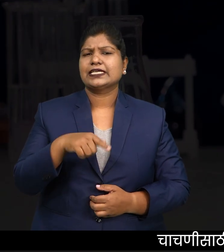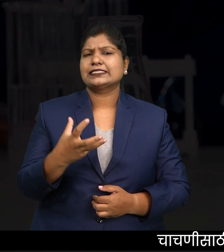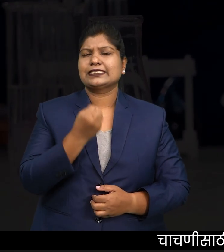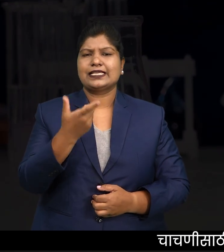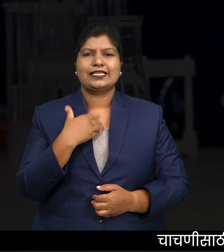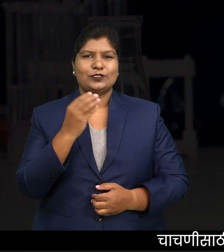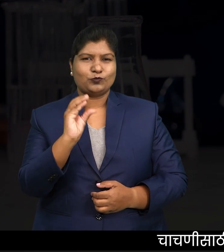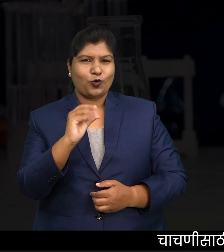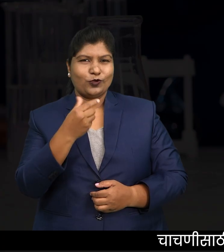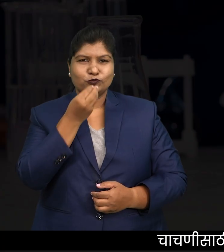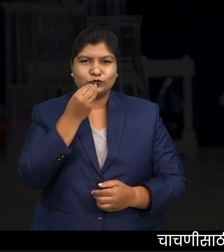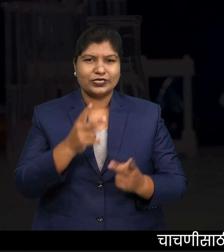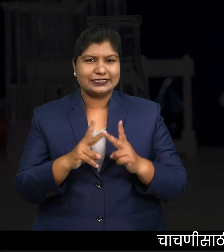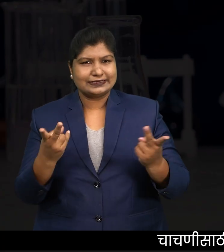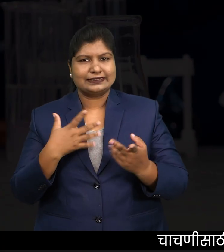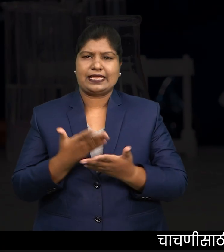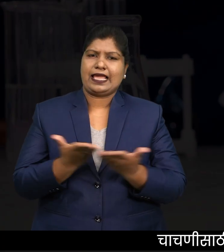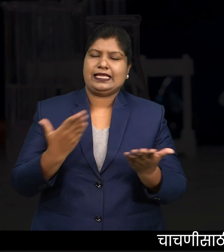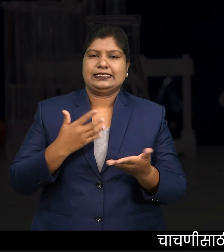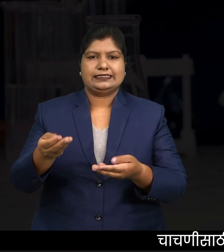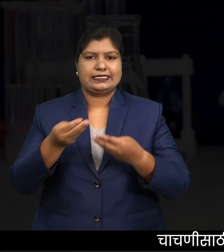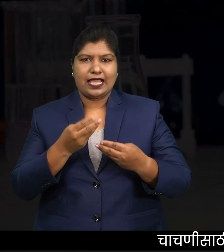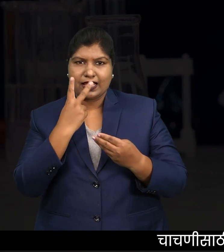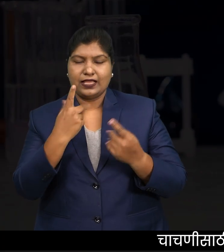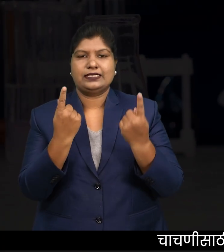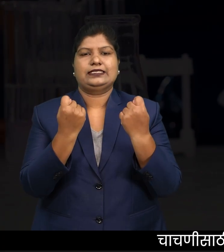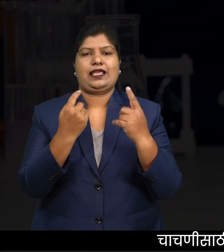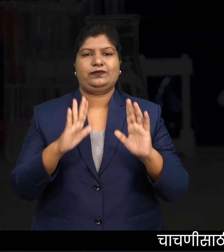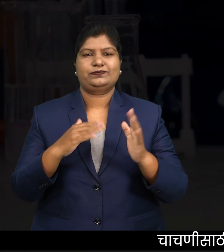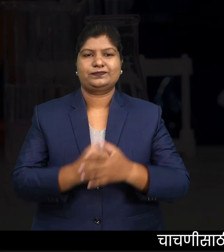चाचणीसाठी थोड्या प्रमाणात अन्नपदार्थ घ्या.